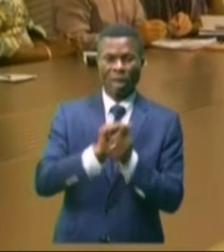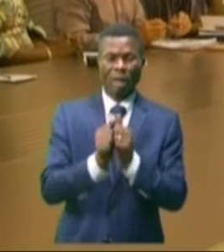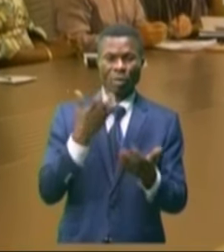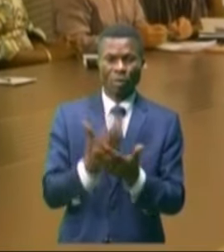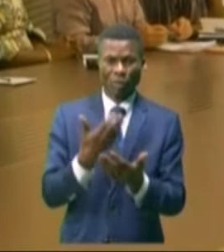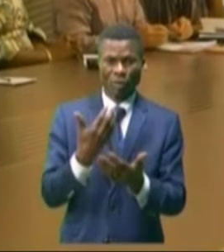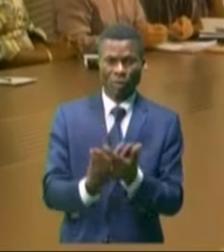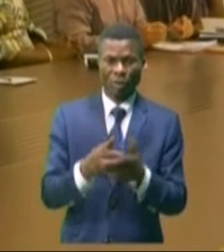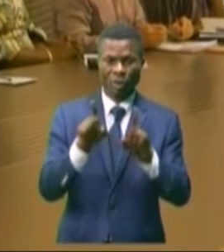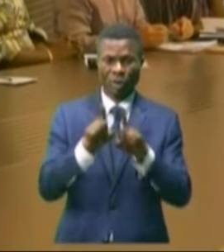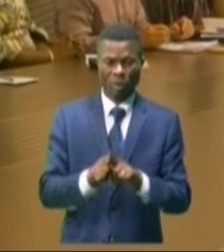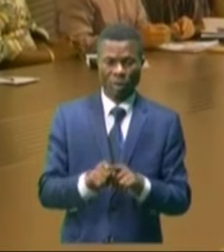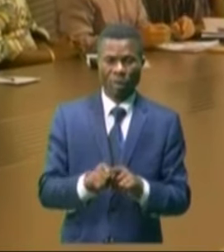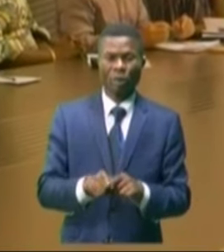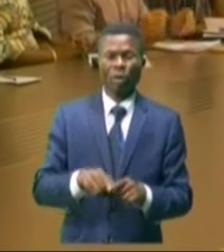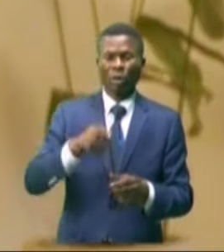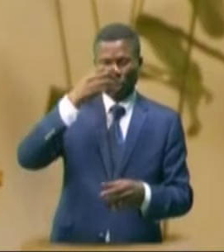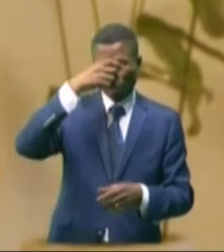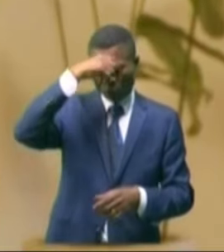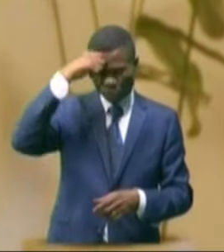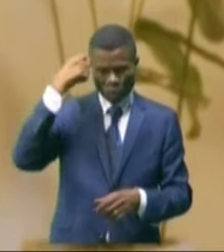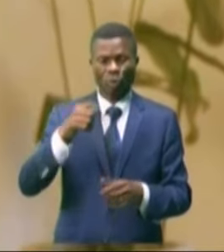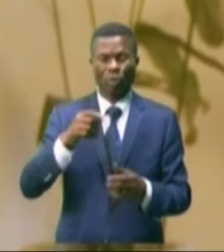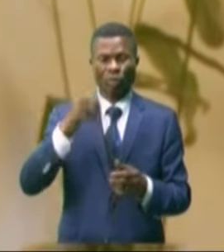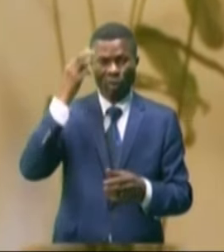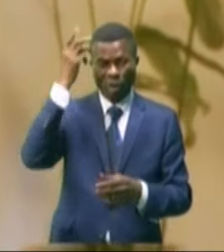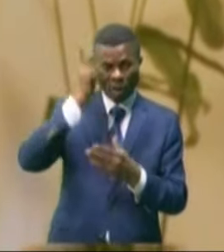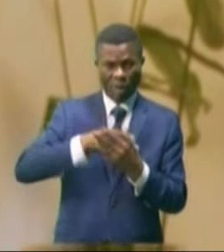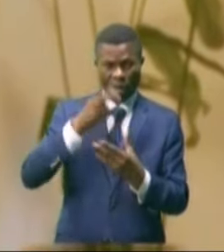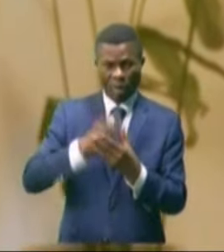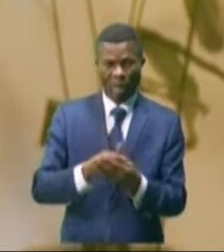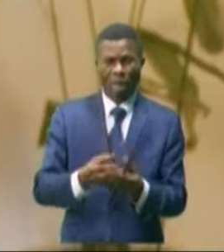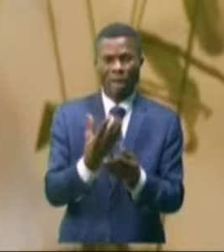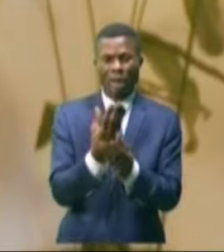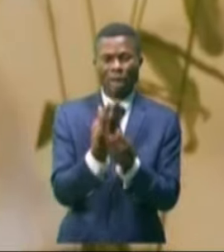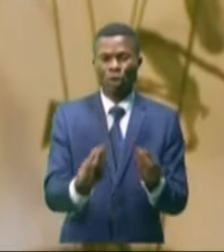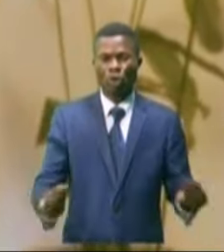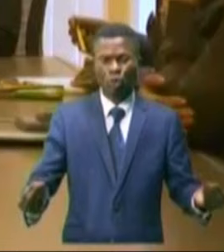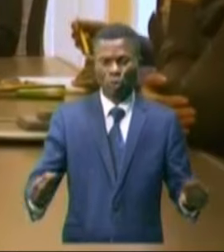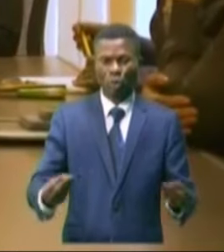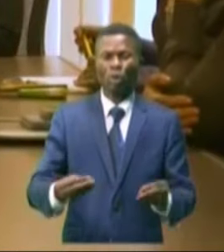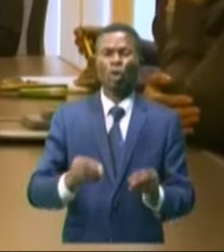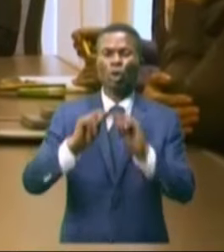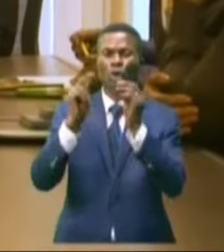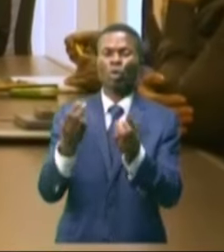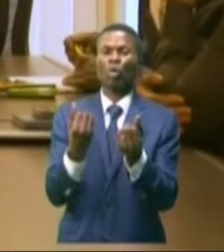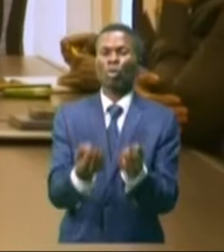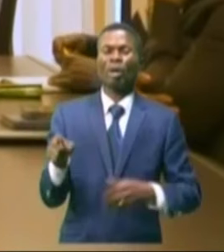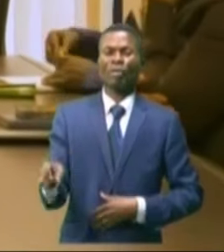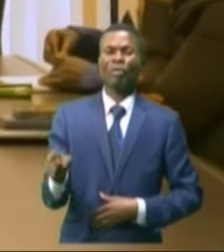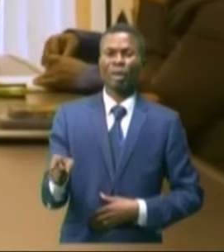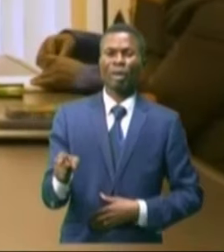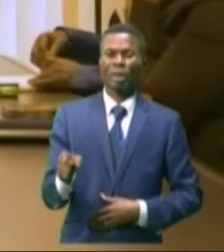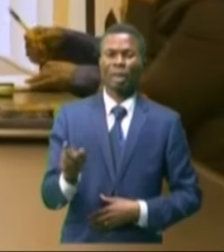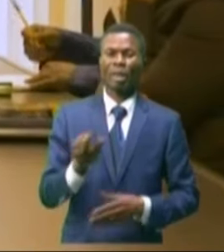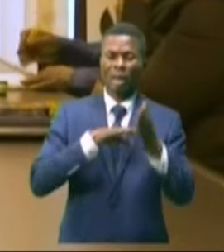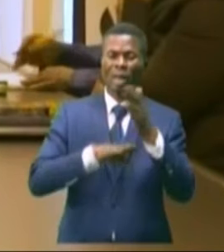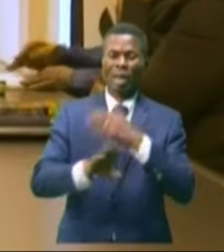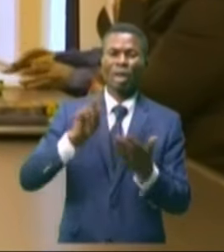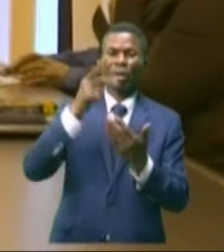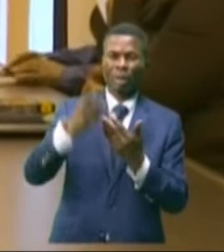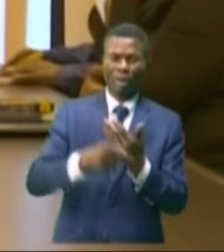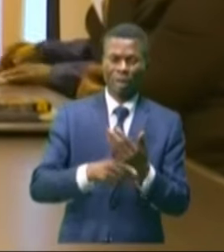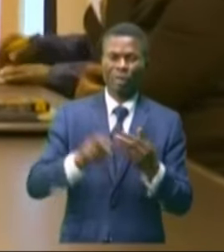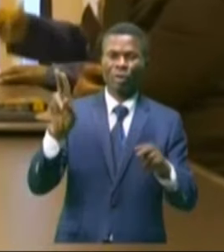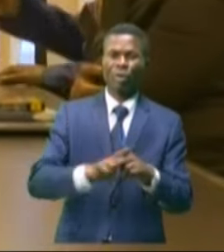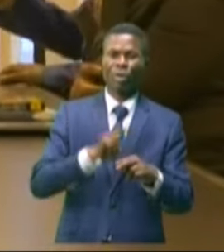et des crises prolongées, va soulager tant soit peu cette catégorie d'enfants. Cela entre dans le cadre de la mise en